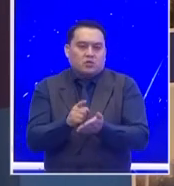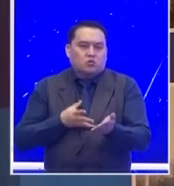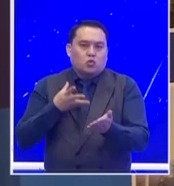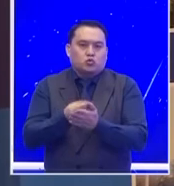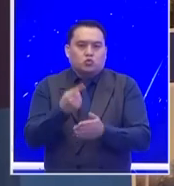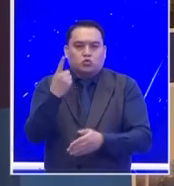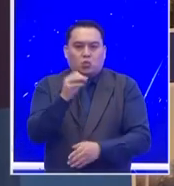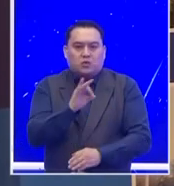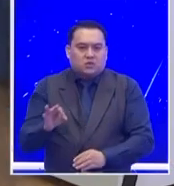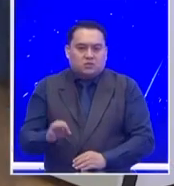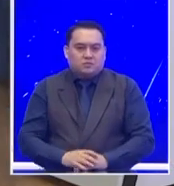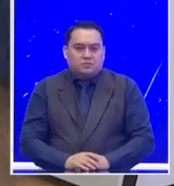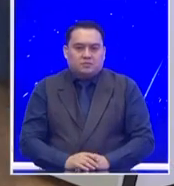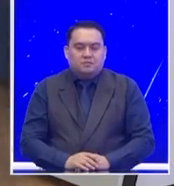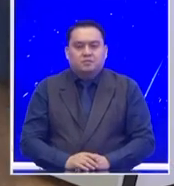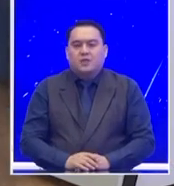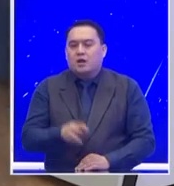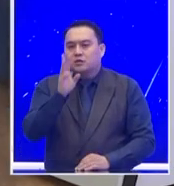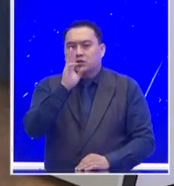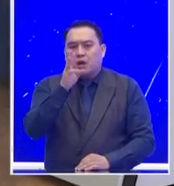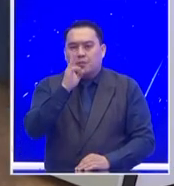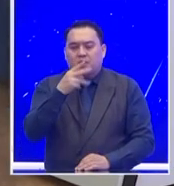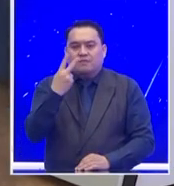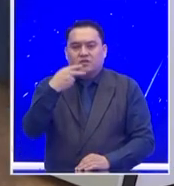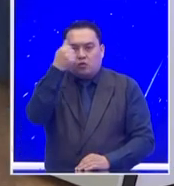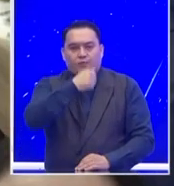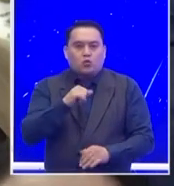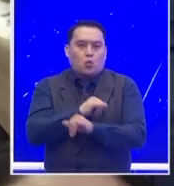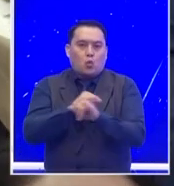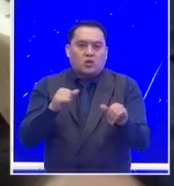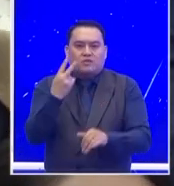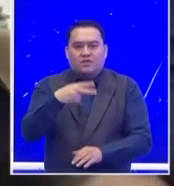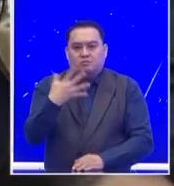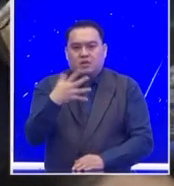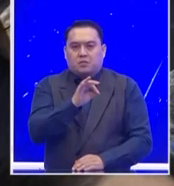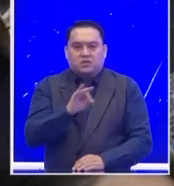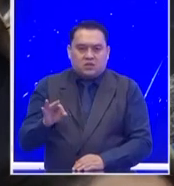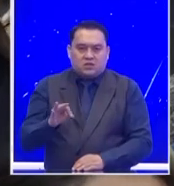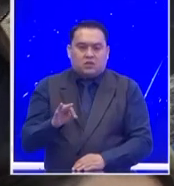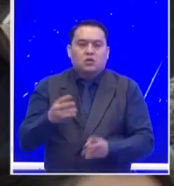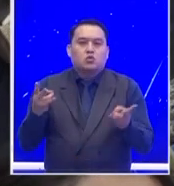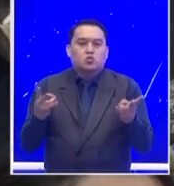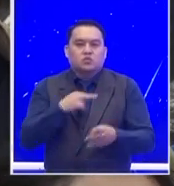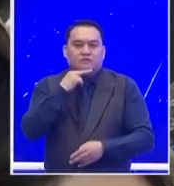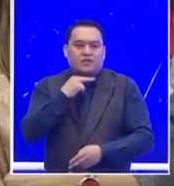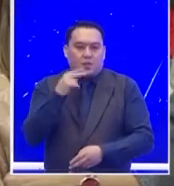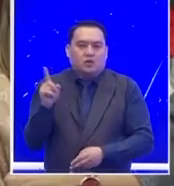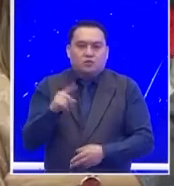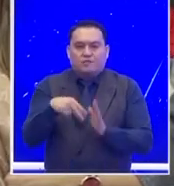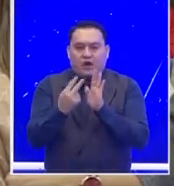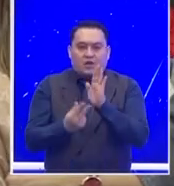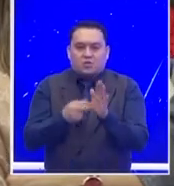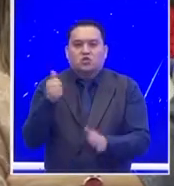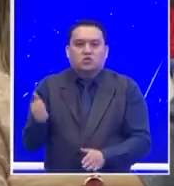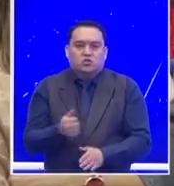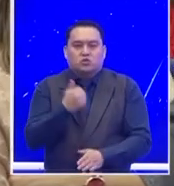начислять полную ставку. Зарплата учителя в 2020 году увеличилась на 25%. Но следует принимать во внимание не только